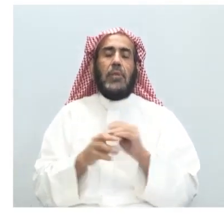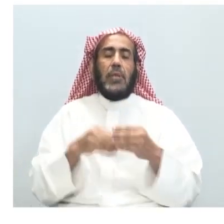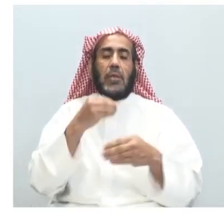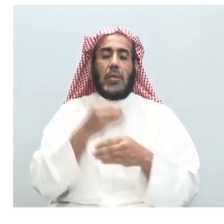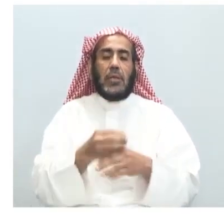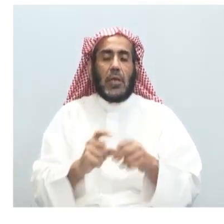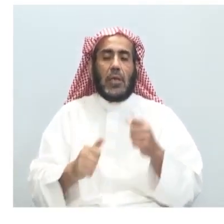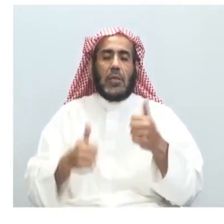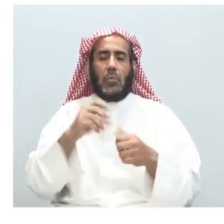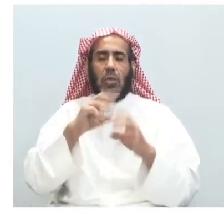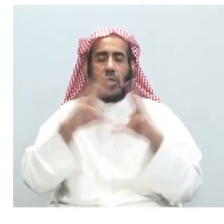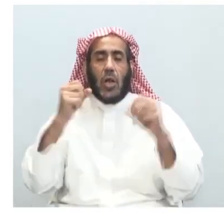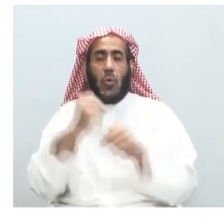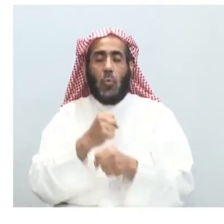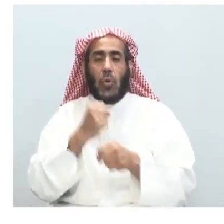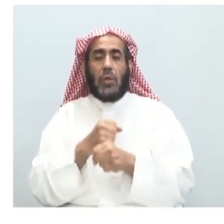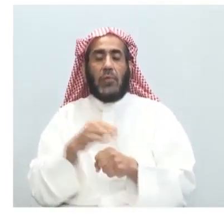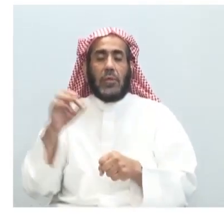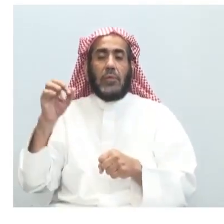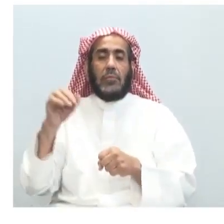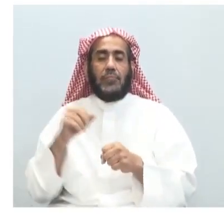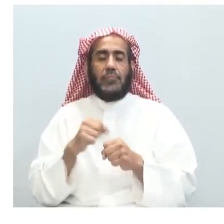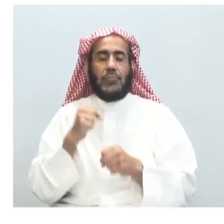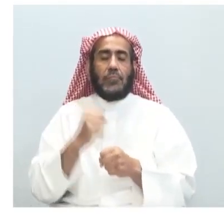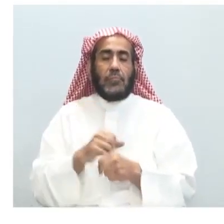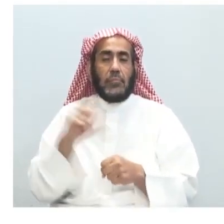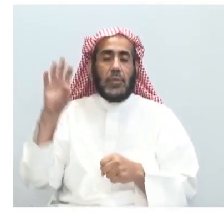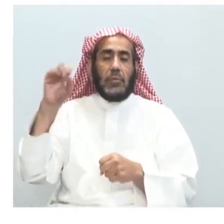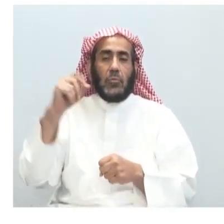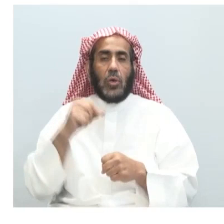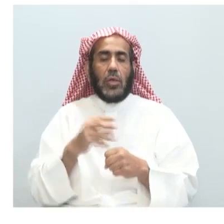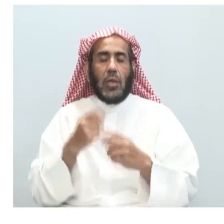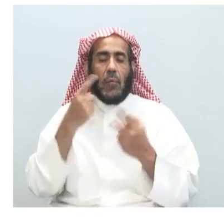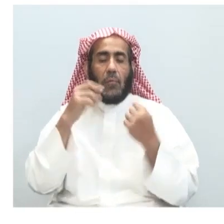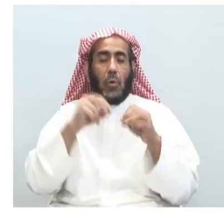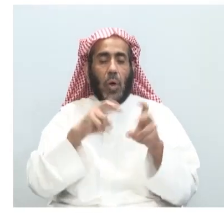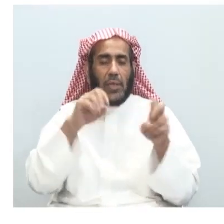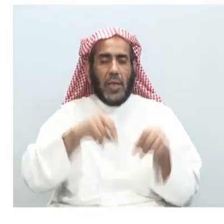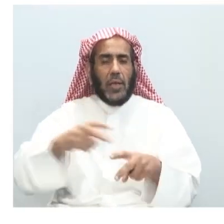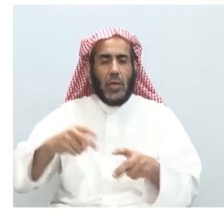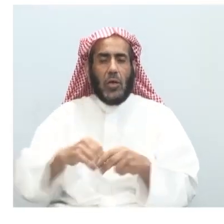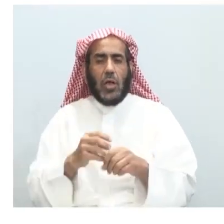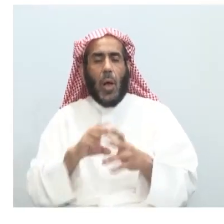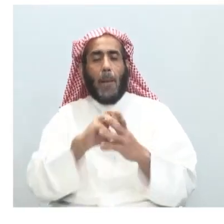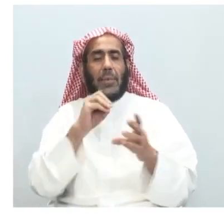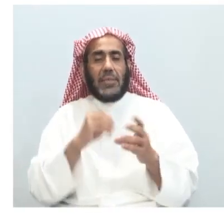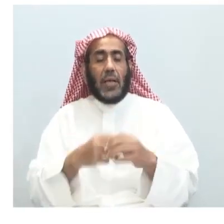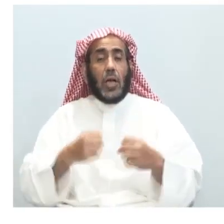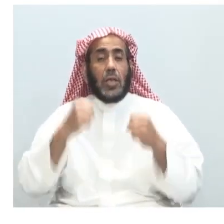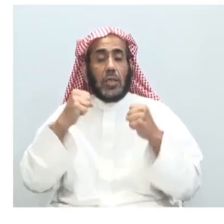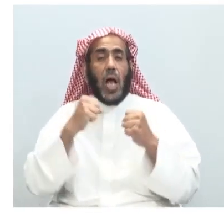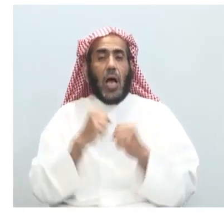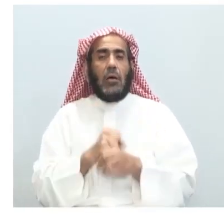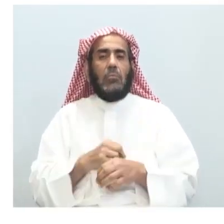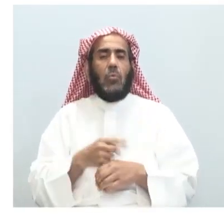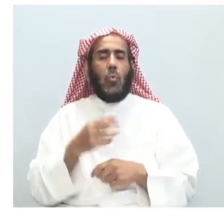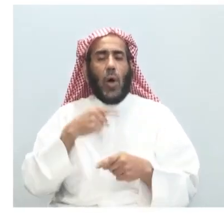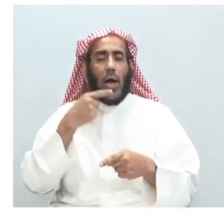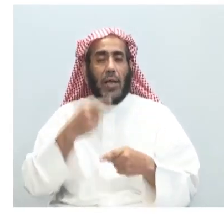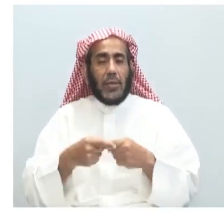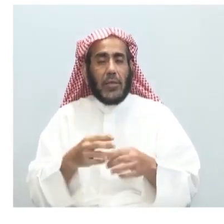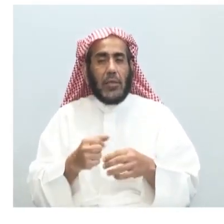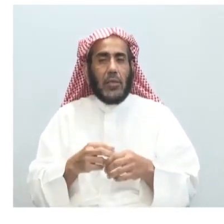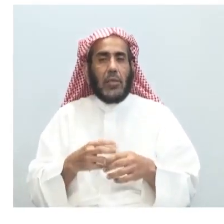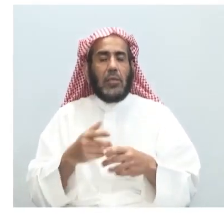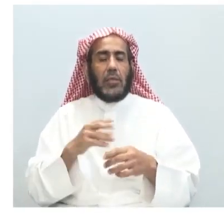انتقل للتقويم اشرح وظائف كربوه اشرح وظائف الكربوهيدرات في المخلوقات الحيه هي مصدر للطاقه وايضا